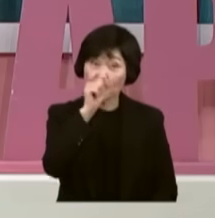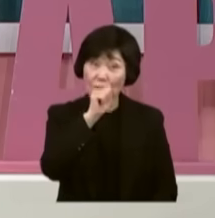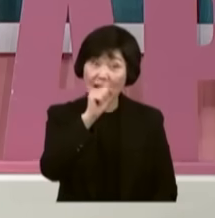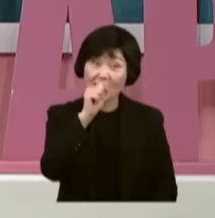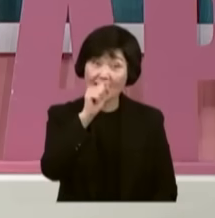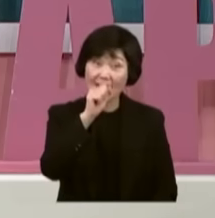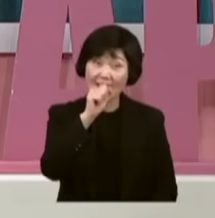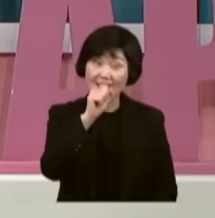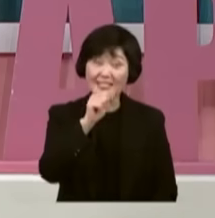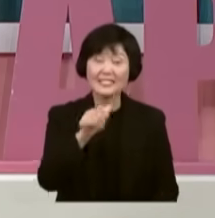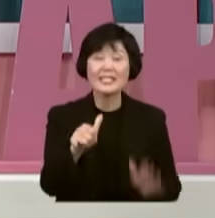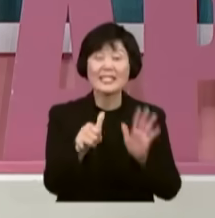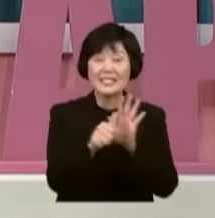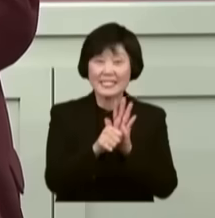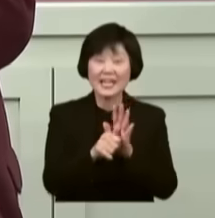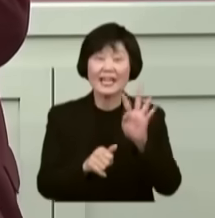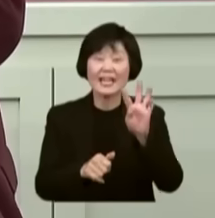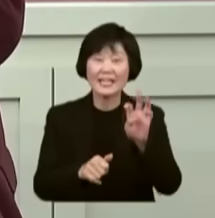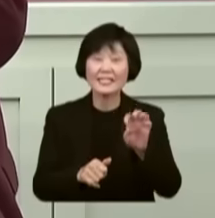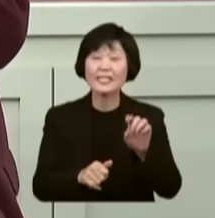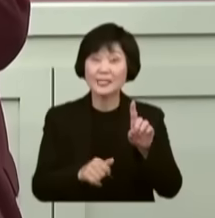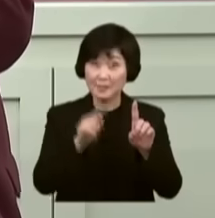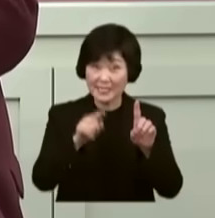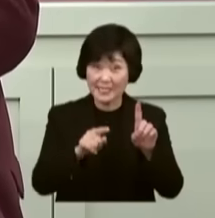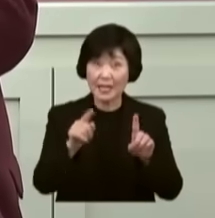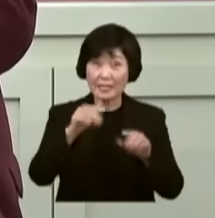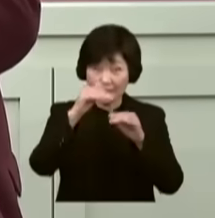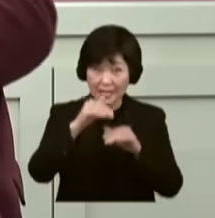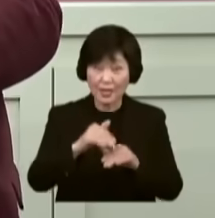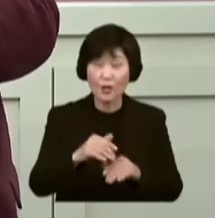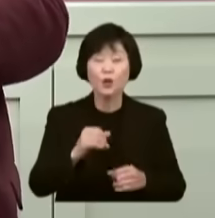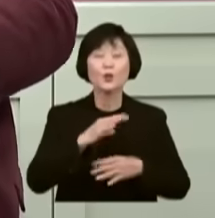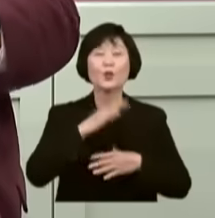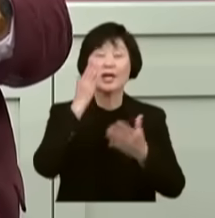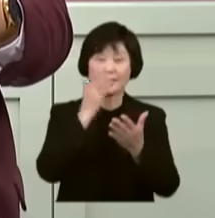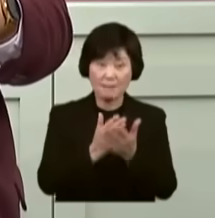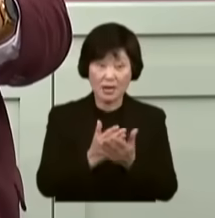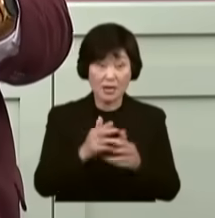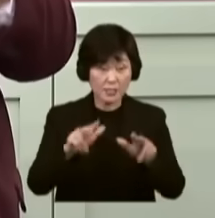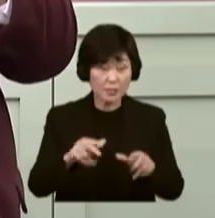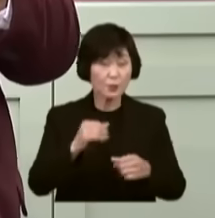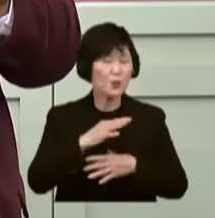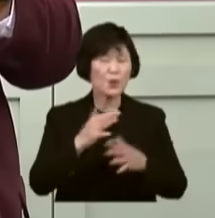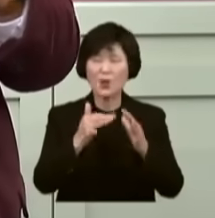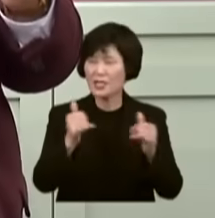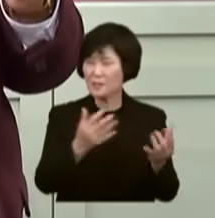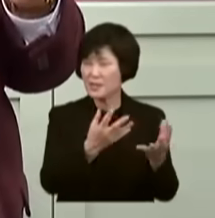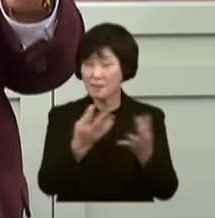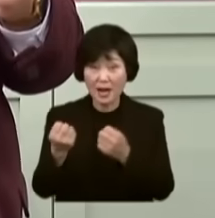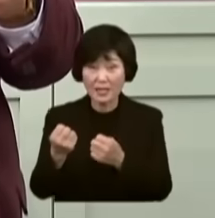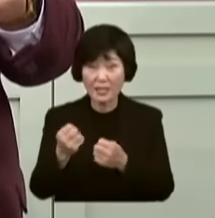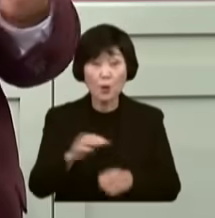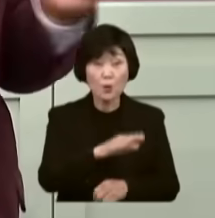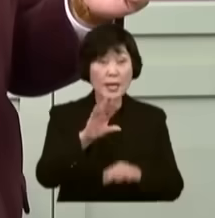10절 두려워하지 말라. 지금 두려워하는 사람들이 너무 많잖아요. 우리도 사실 방송 들어가기 전에 긴장을 해야지 방송이 잘